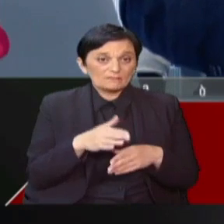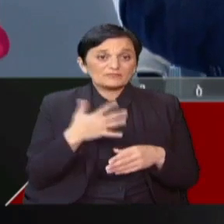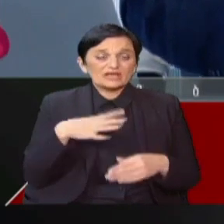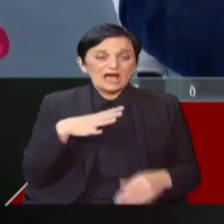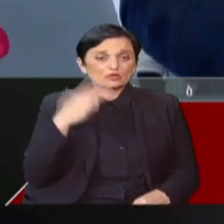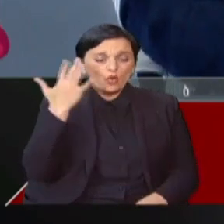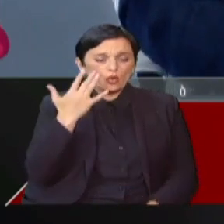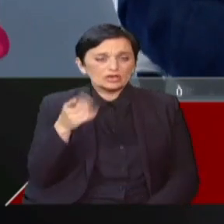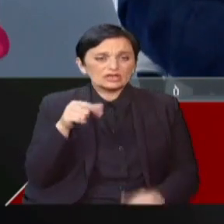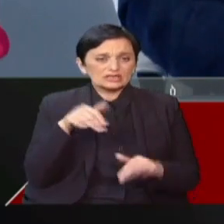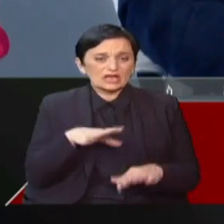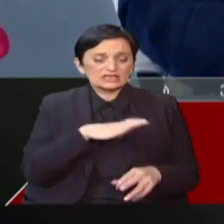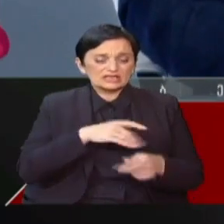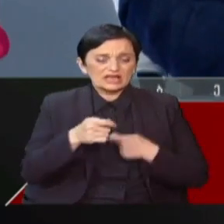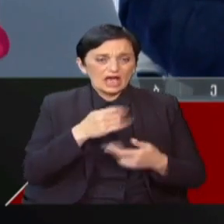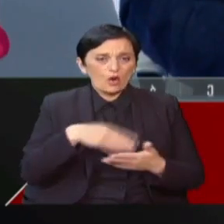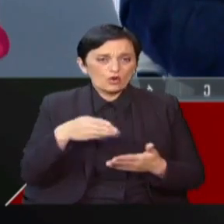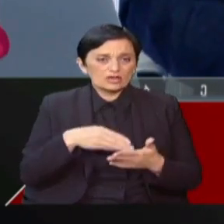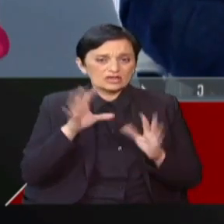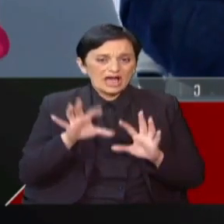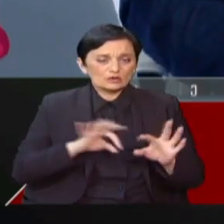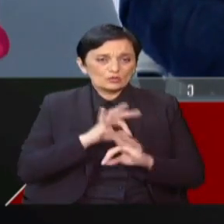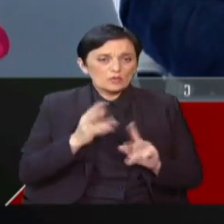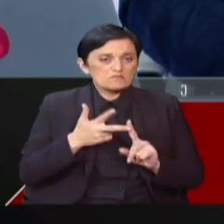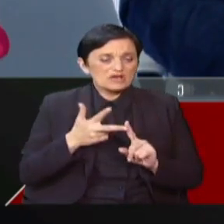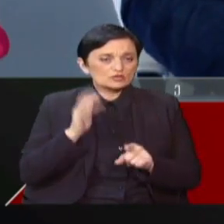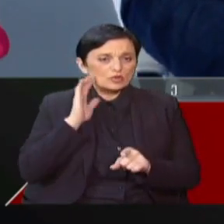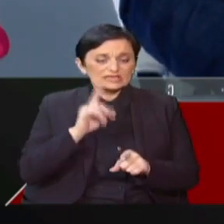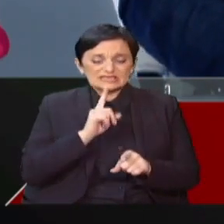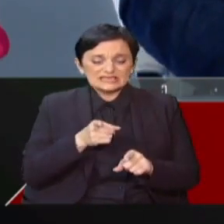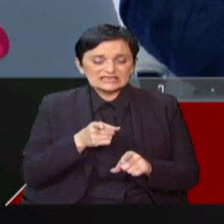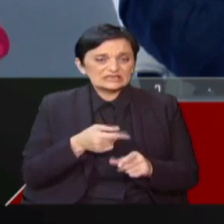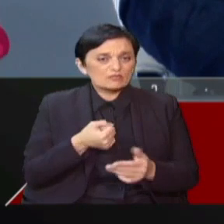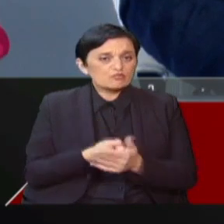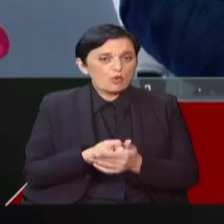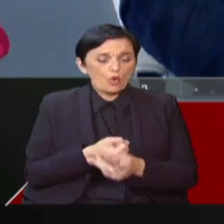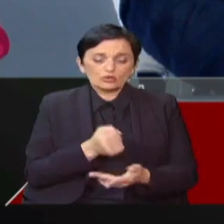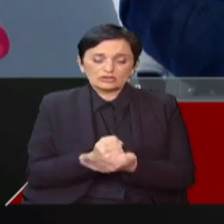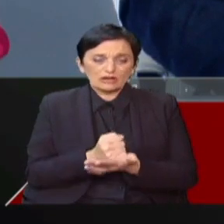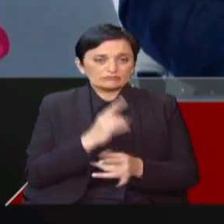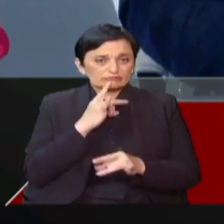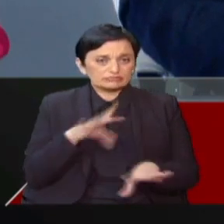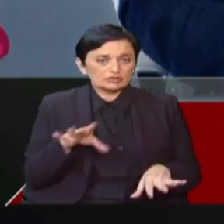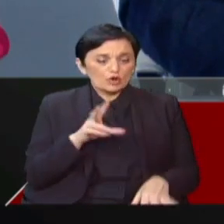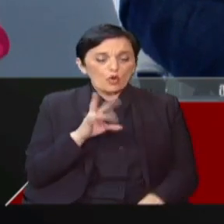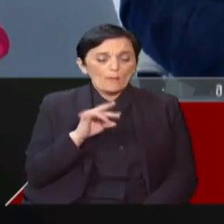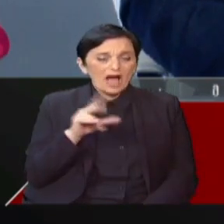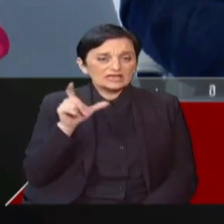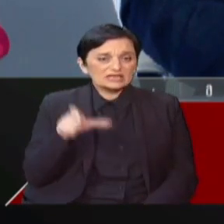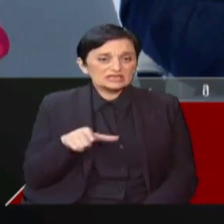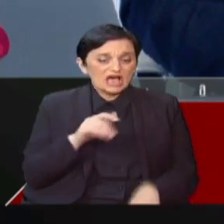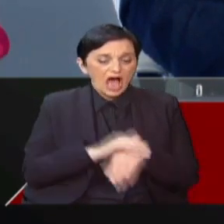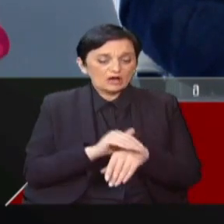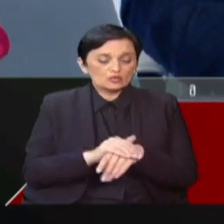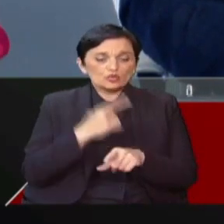ქართული ოცნების გადაწყვეტილებით დეოლიგარქიზაციის შესახებ კანონპროექტი მესამე მოსმენე წლის ბოლომდე არ დამტკიცდება. ირაკლი კუბახიძემ ეს არგუმენტი